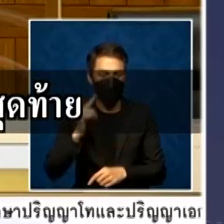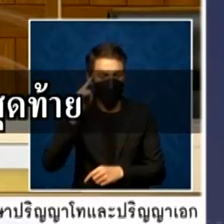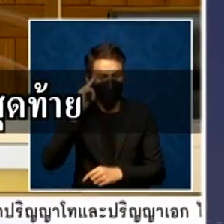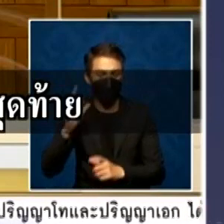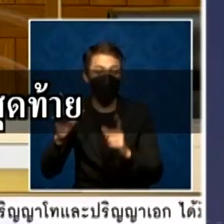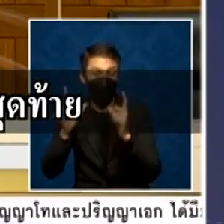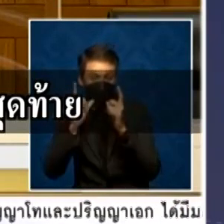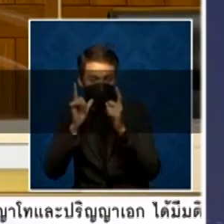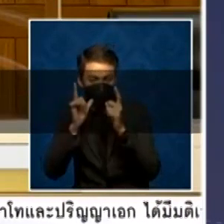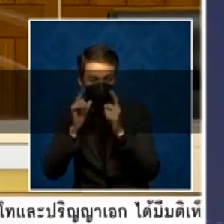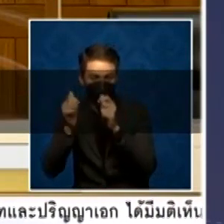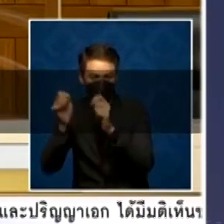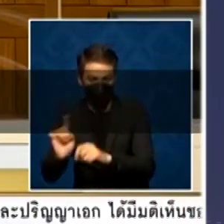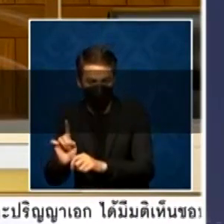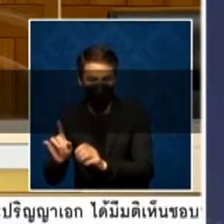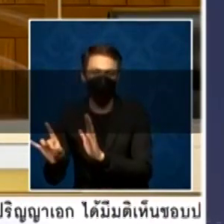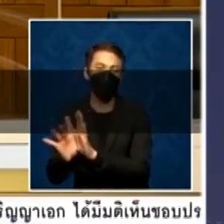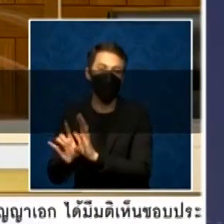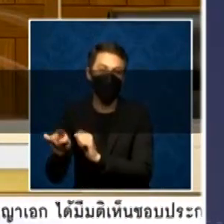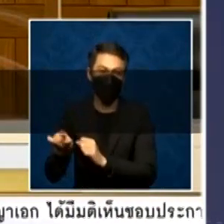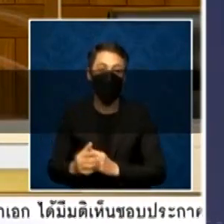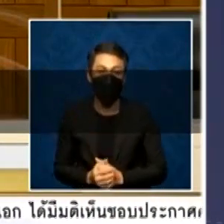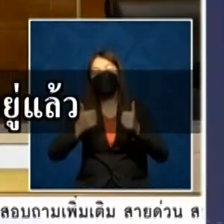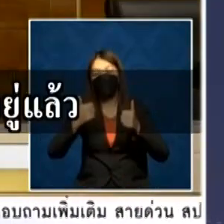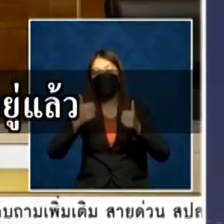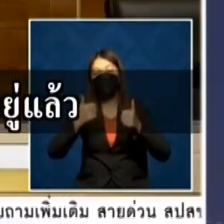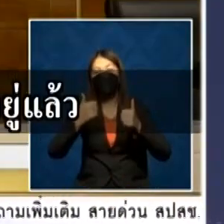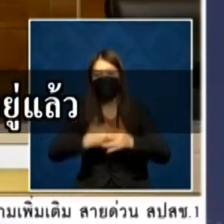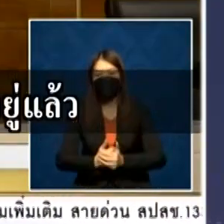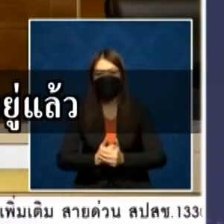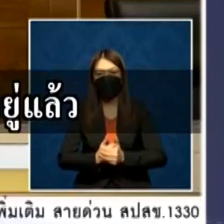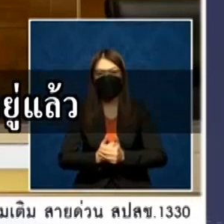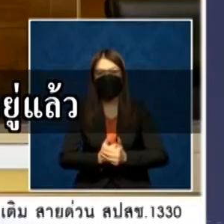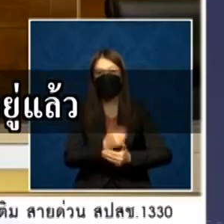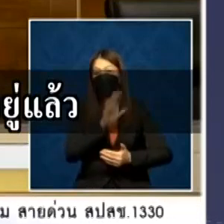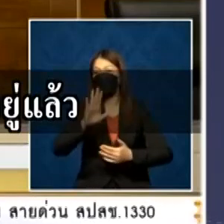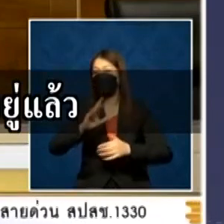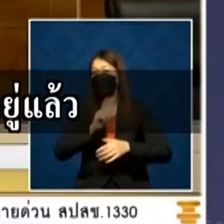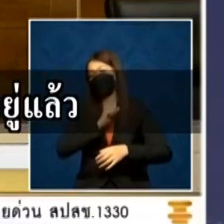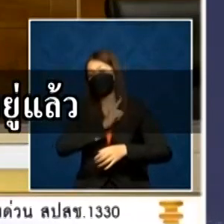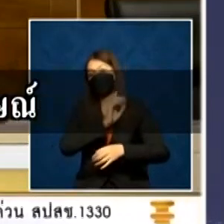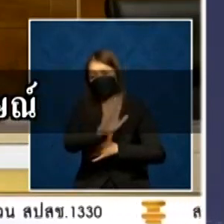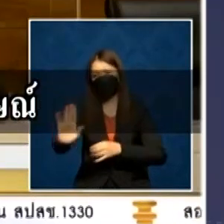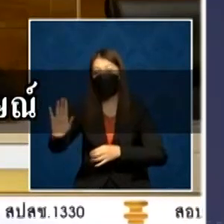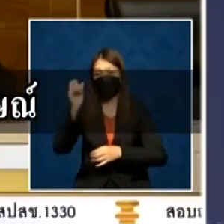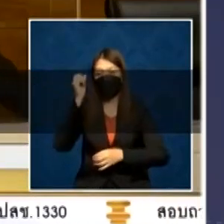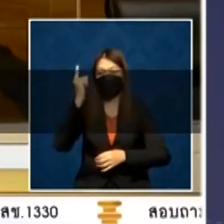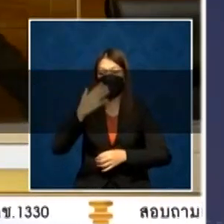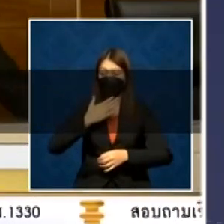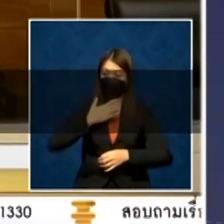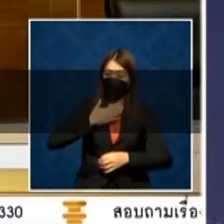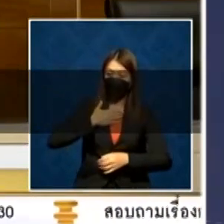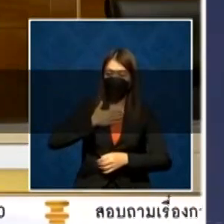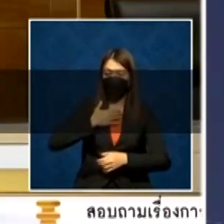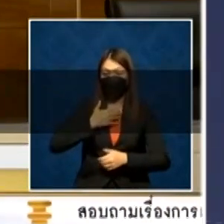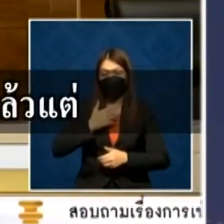ายนะอันนั้นคือข้อเท็จจริงนะครับต่างคนต่างเล่นกันคนละบทบาทอยู่แล้วท่านให้ผมเป็นพระลักษณ์พระรามก็